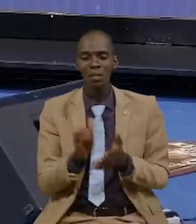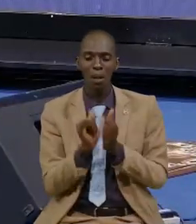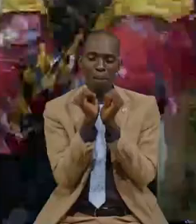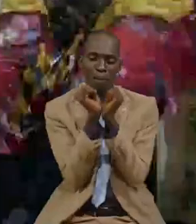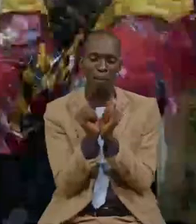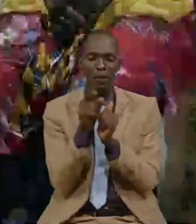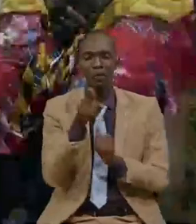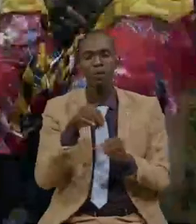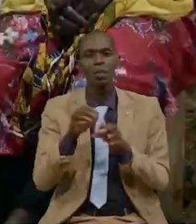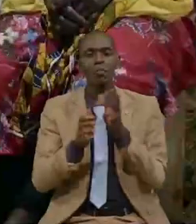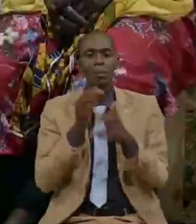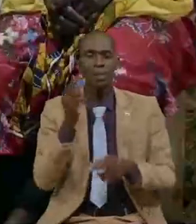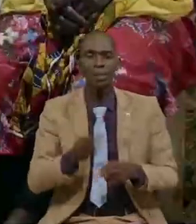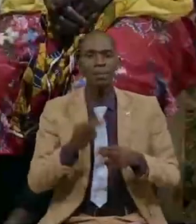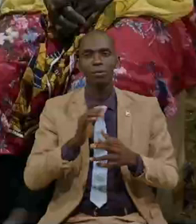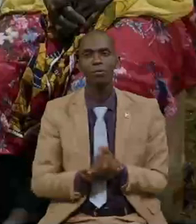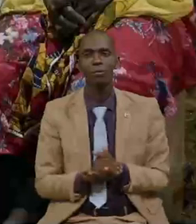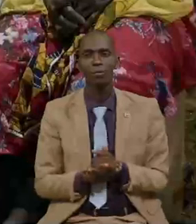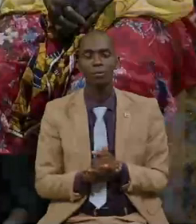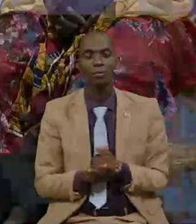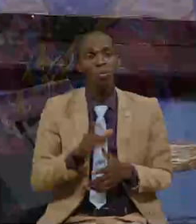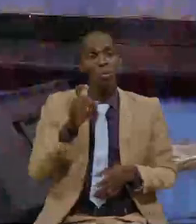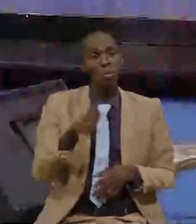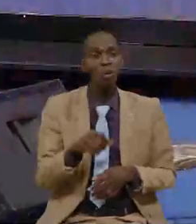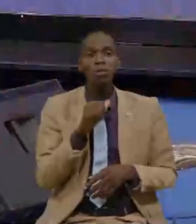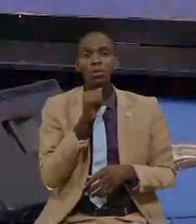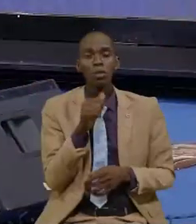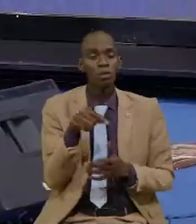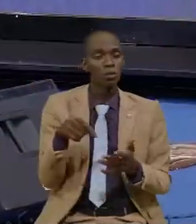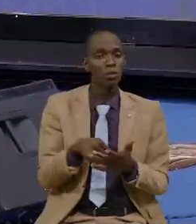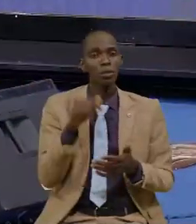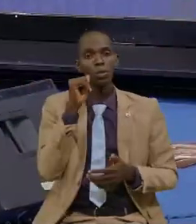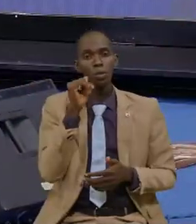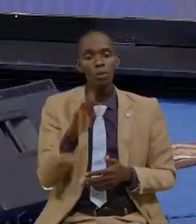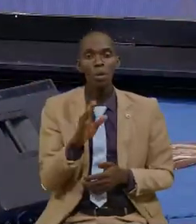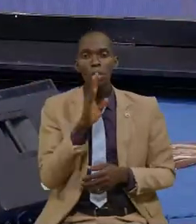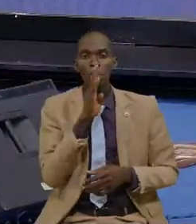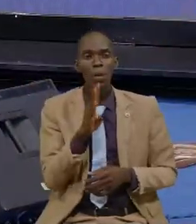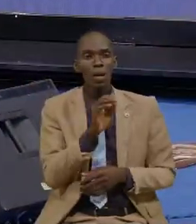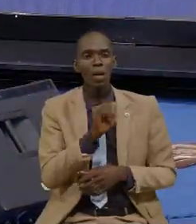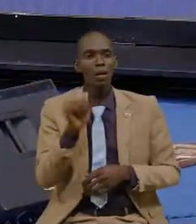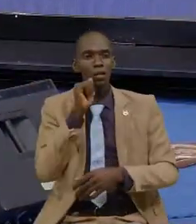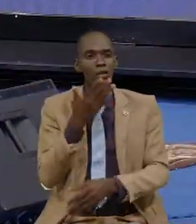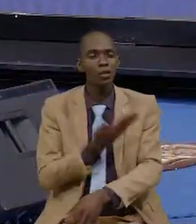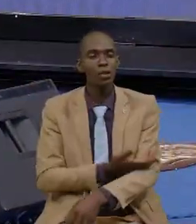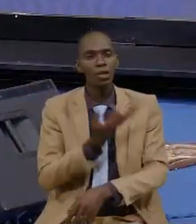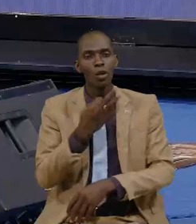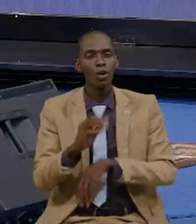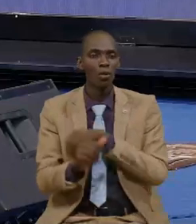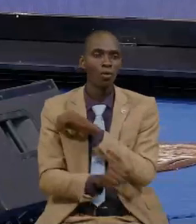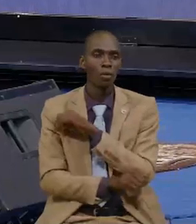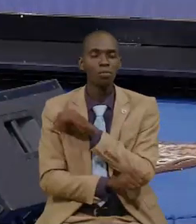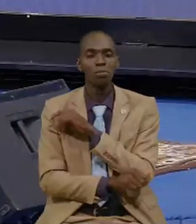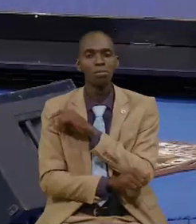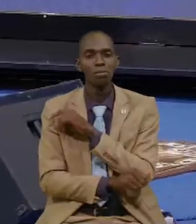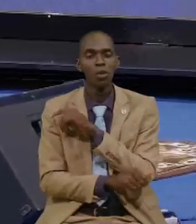vous libérera de tout ce qui vous lie au nom de Jésus-Christ. Et cette